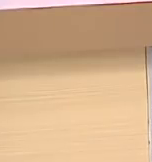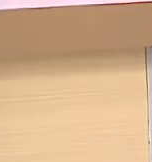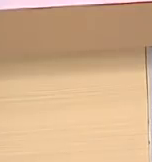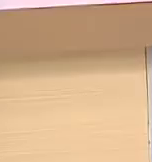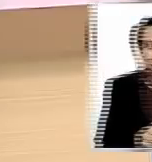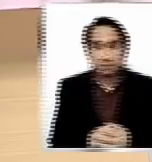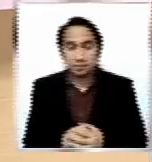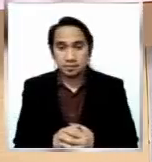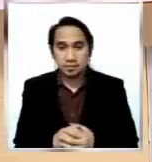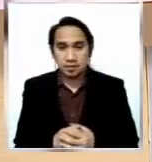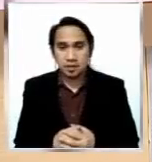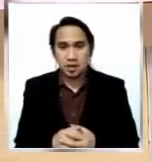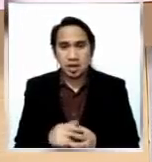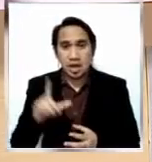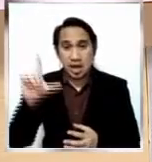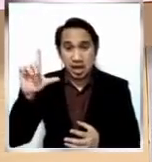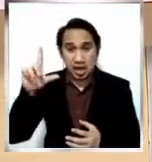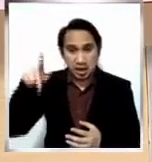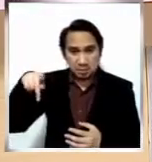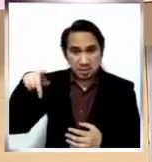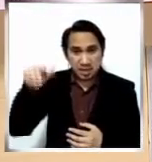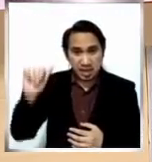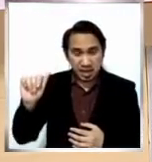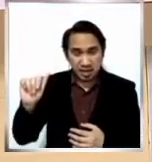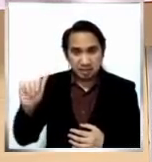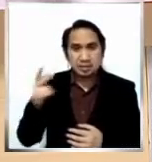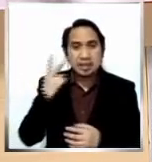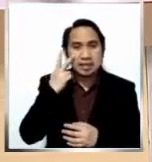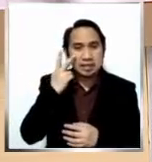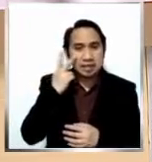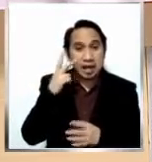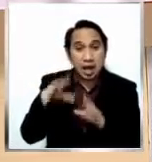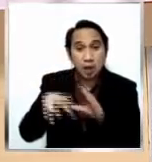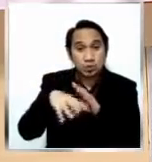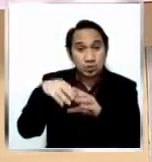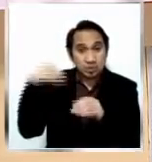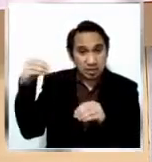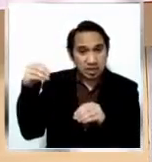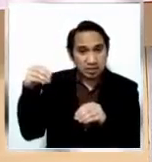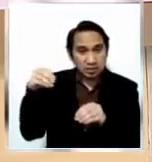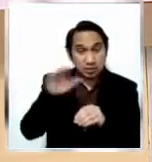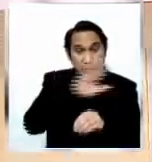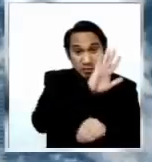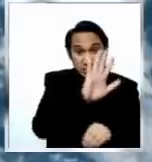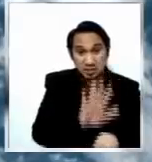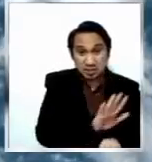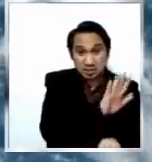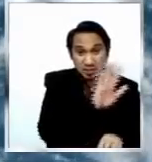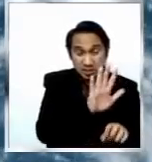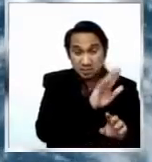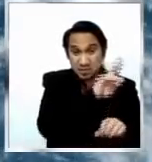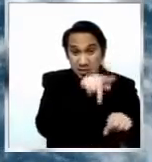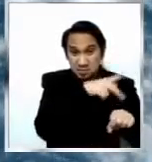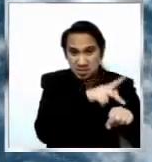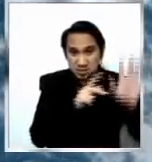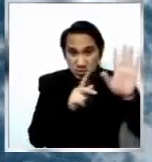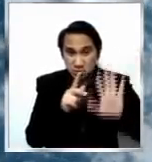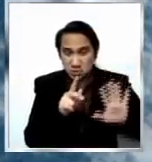Isang low-pressure area ang namataan sa labas ng Philippine Area of Responsibility. Huling nakita ang LPA sa layong